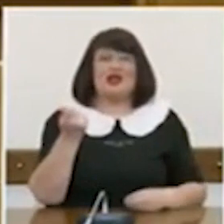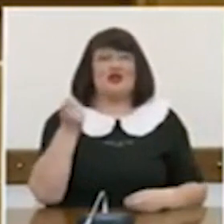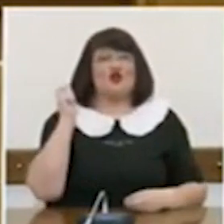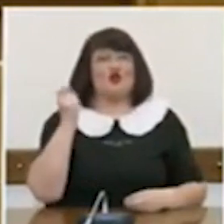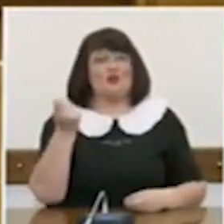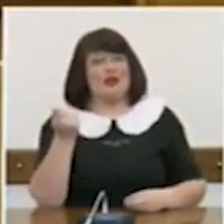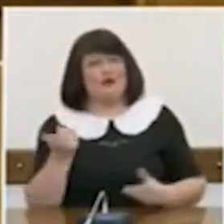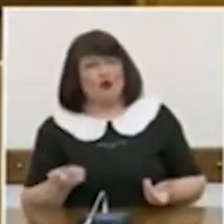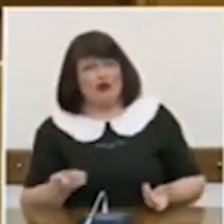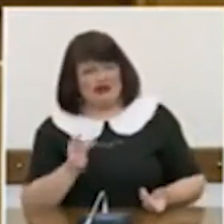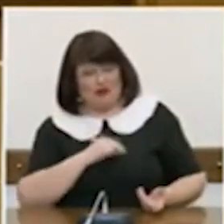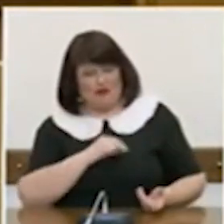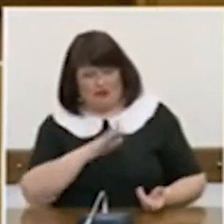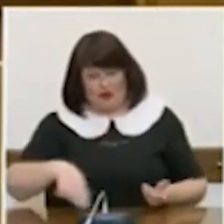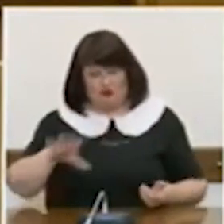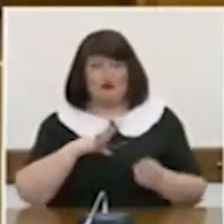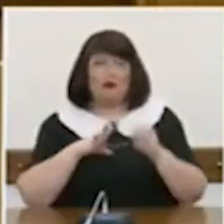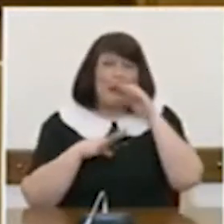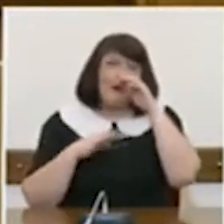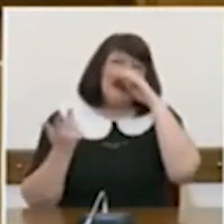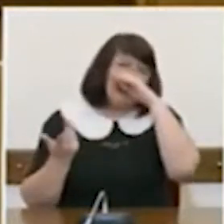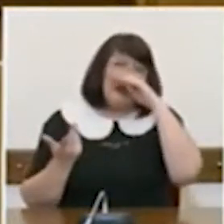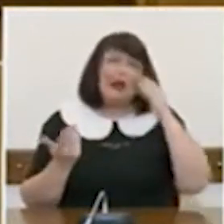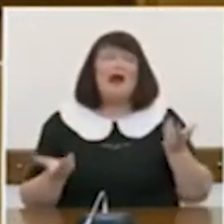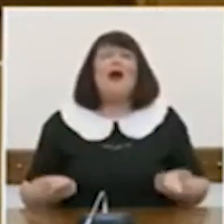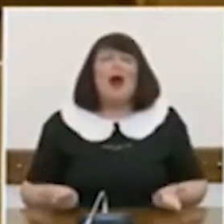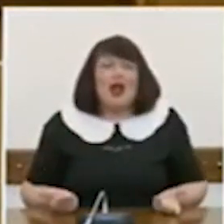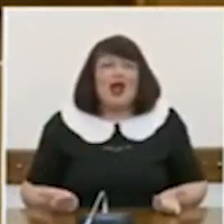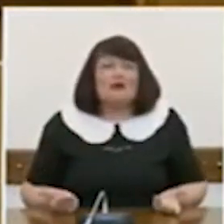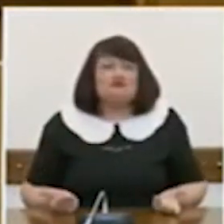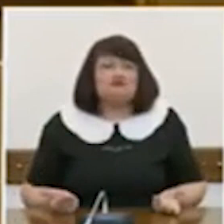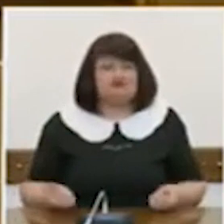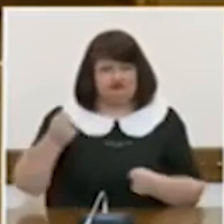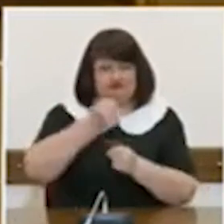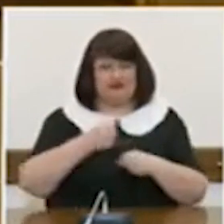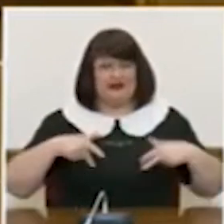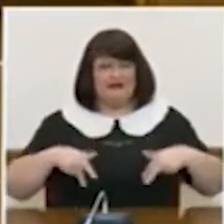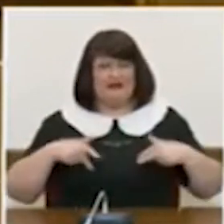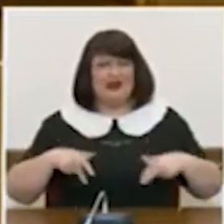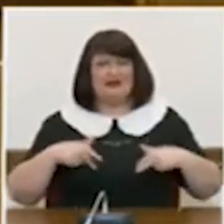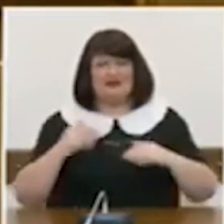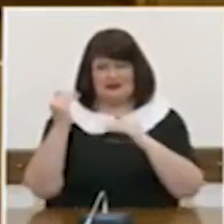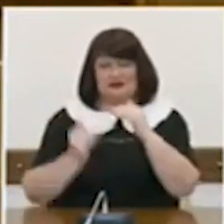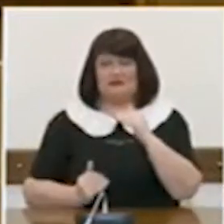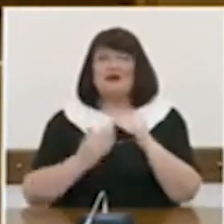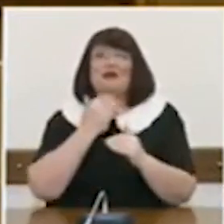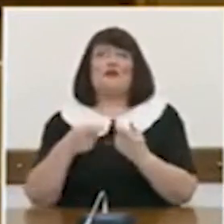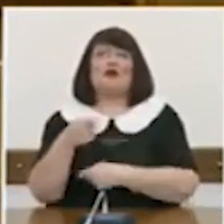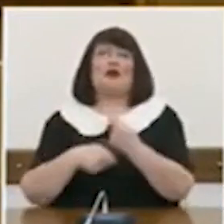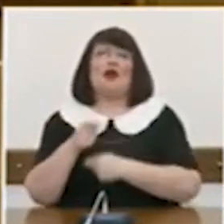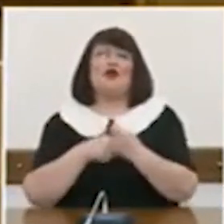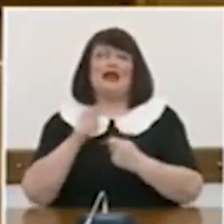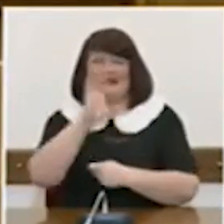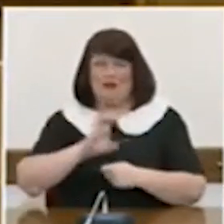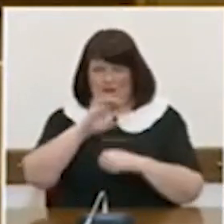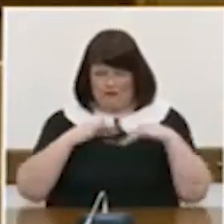όφελος του λαού, αλλά ως που την χάει να κυβερνάτε, να έχει τη χαμηλότερη αγοραστική δύναμη σε όλη την Ευρωζώνη